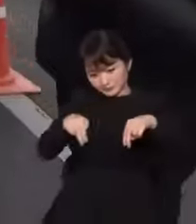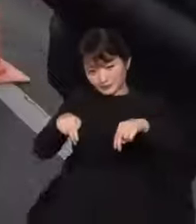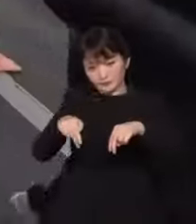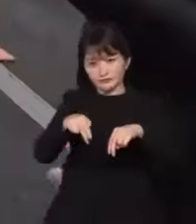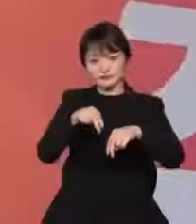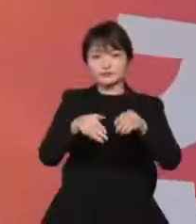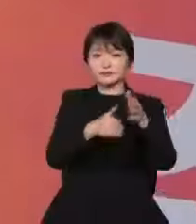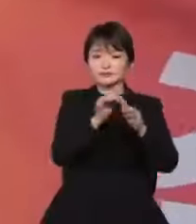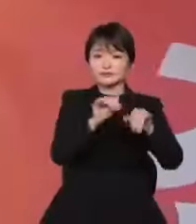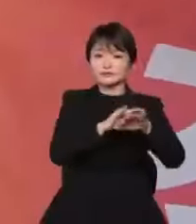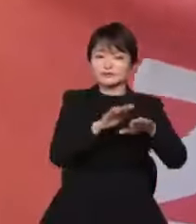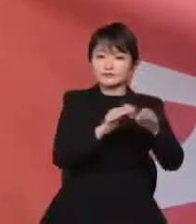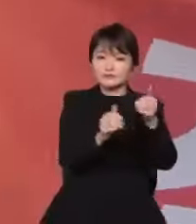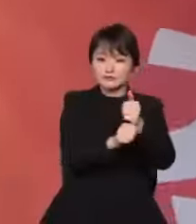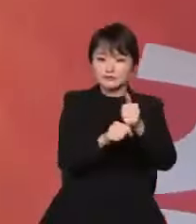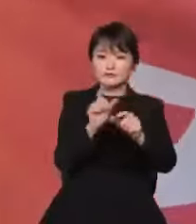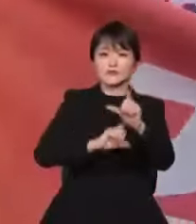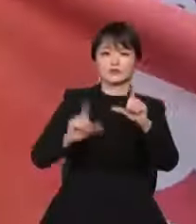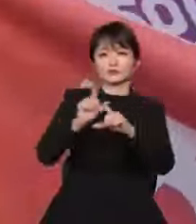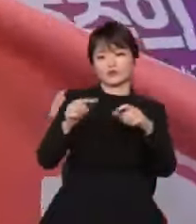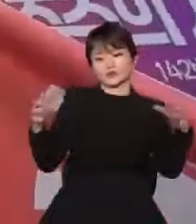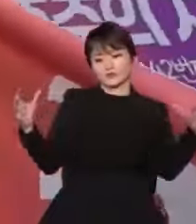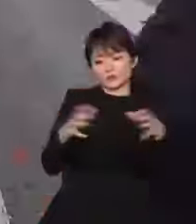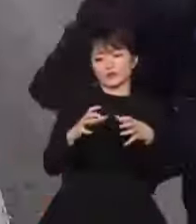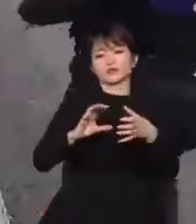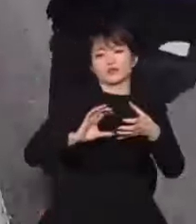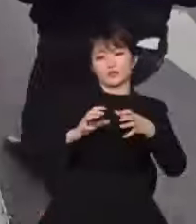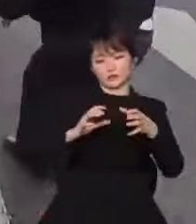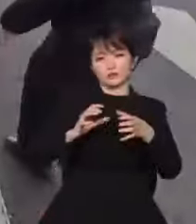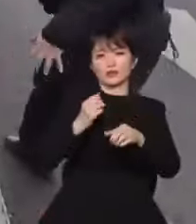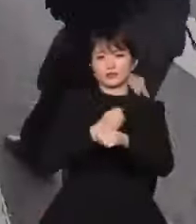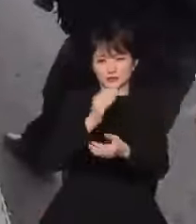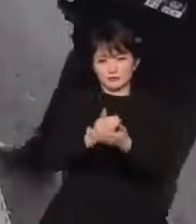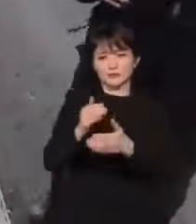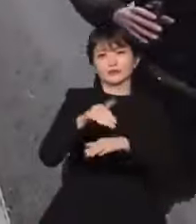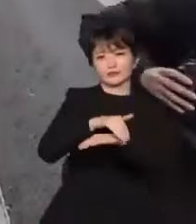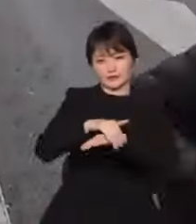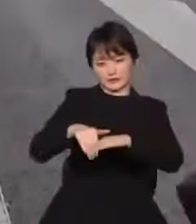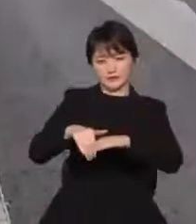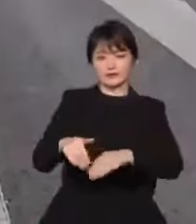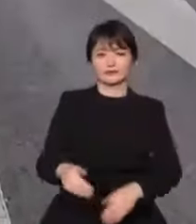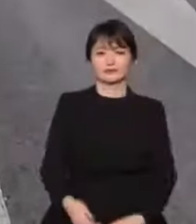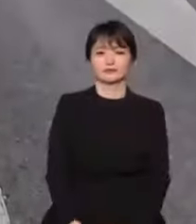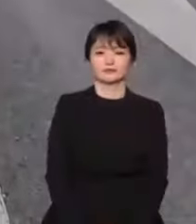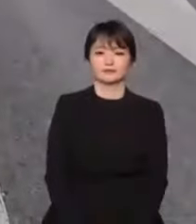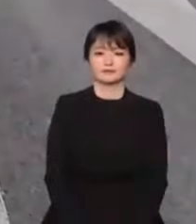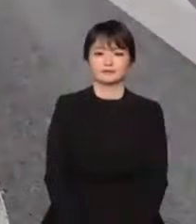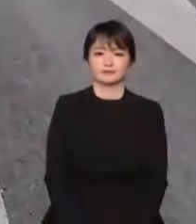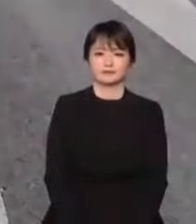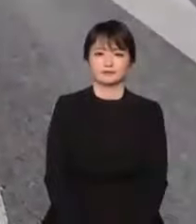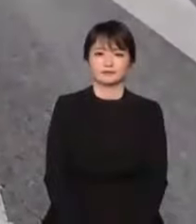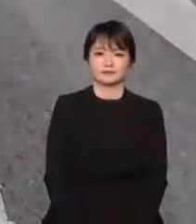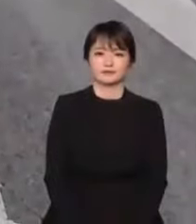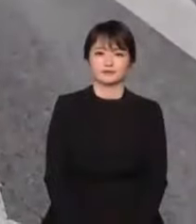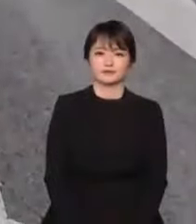정을 위한 추가 단체행동을 논의하고 있다고 밝혔습니다 JTV 정화입니다